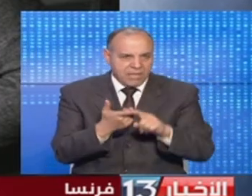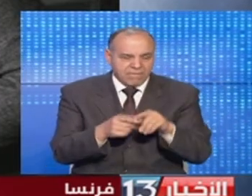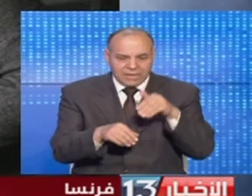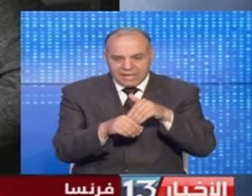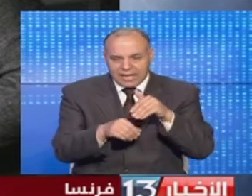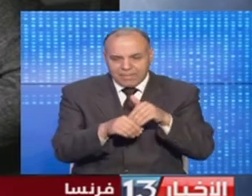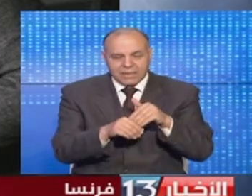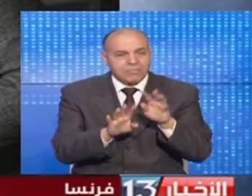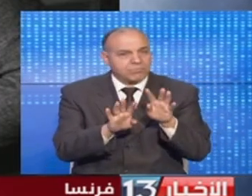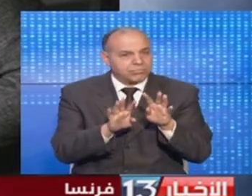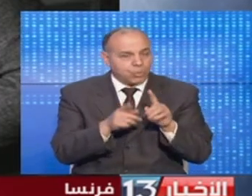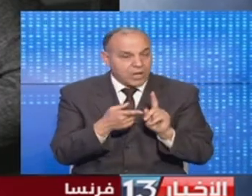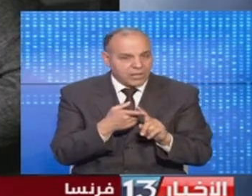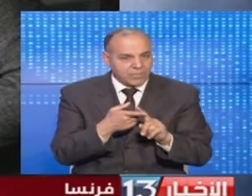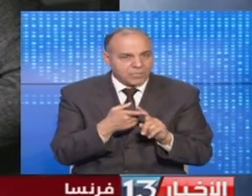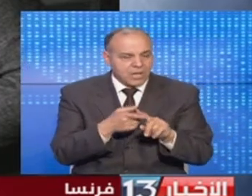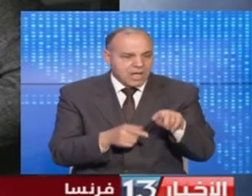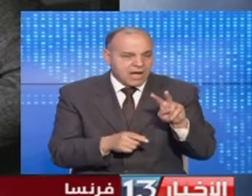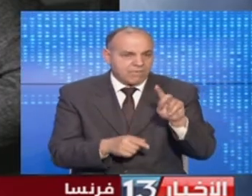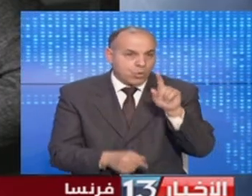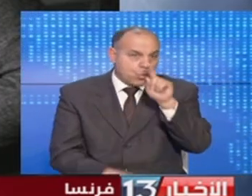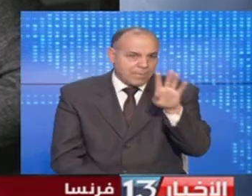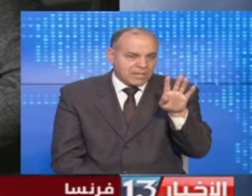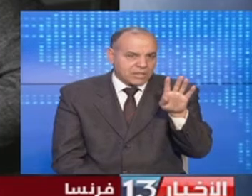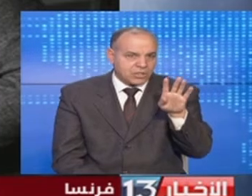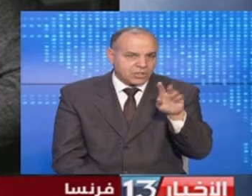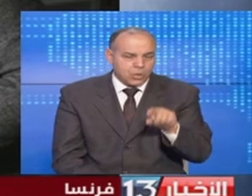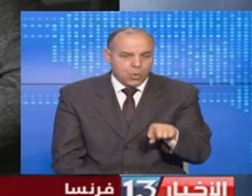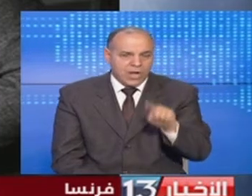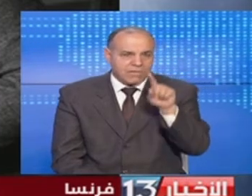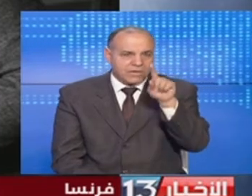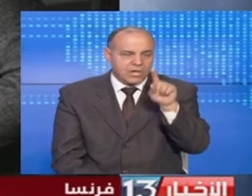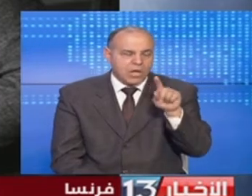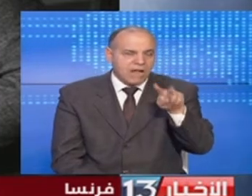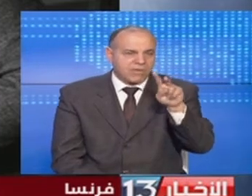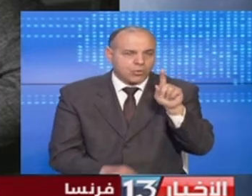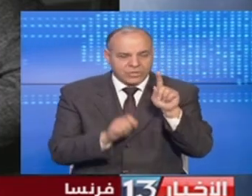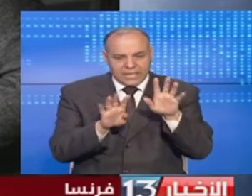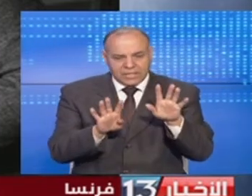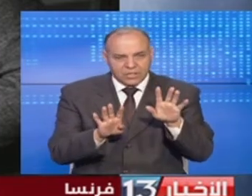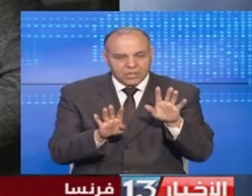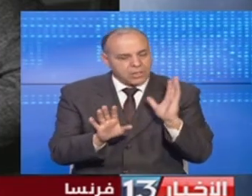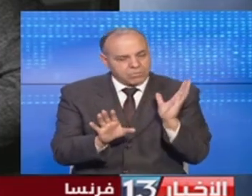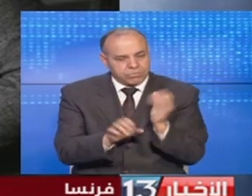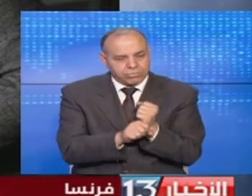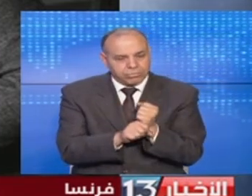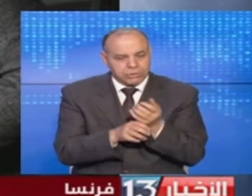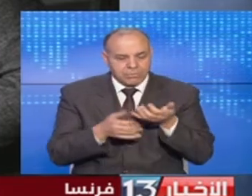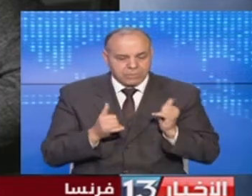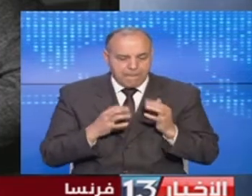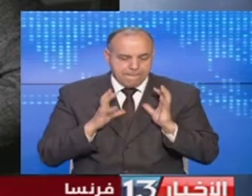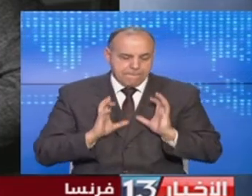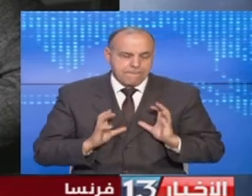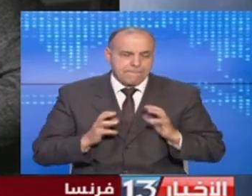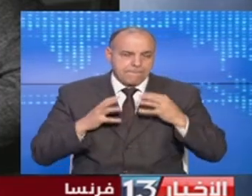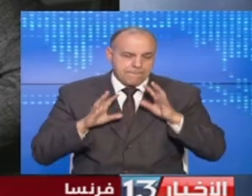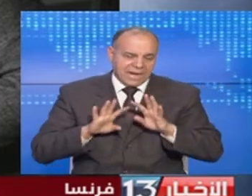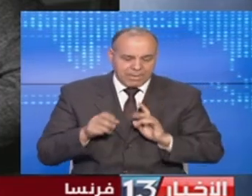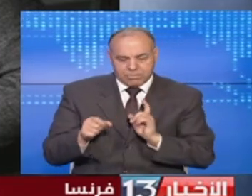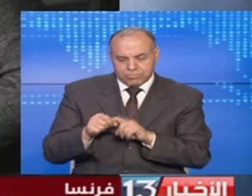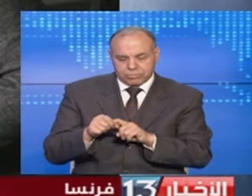الانتخابات التشريعيه الفين واربعه عشر الفين وتسعه عشر وفازت بمقعد في البرلمان